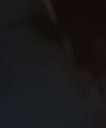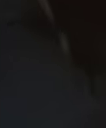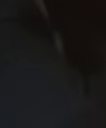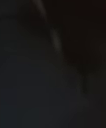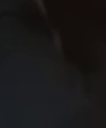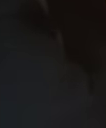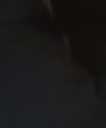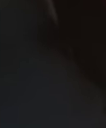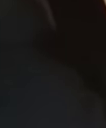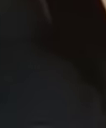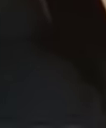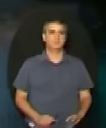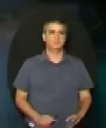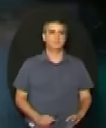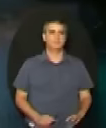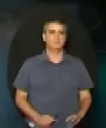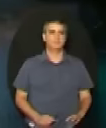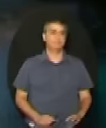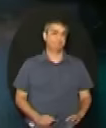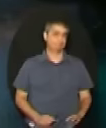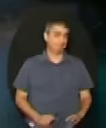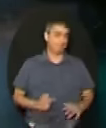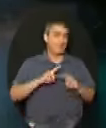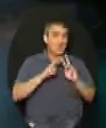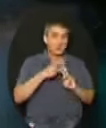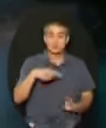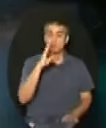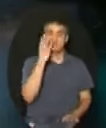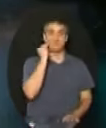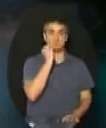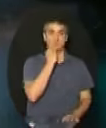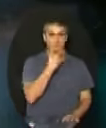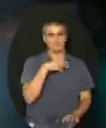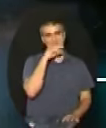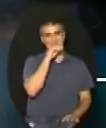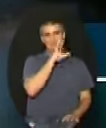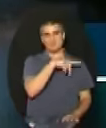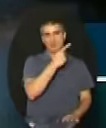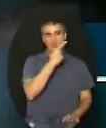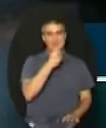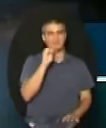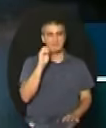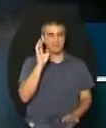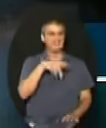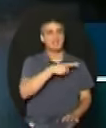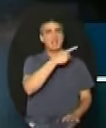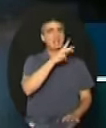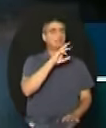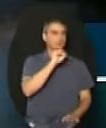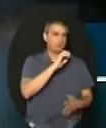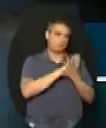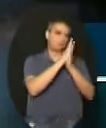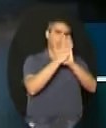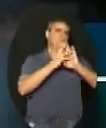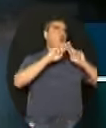ראש ממשלה צורים. איזה עולם, ביום רביעי בצהריים עוד דיברנו על ארנו מימרן ועל רמי סדן, ותראו מה